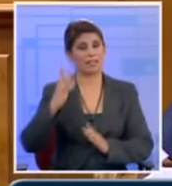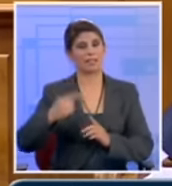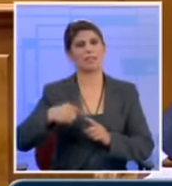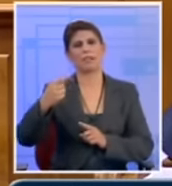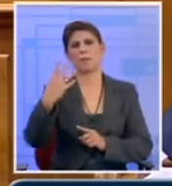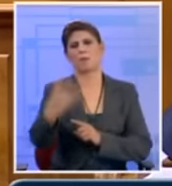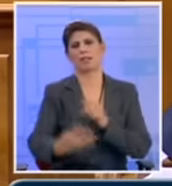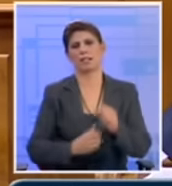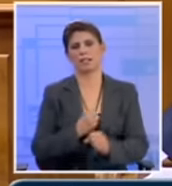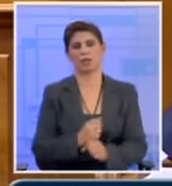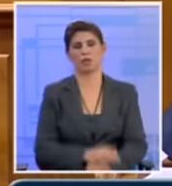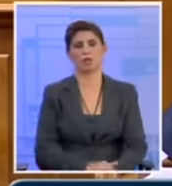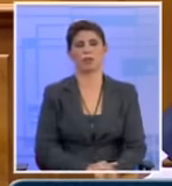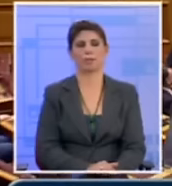τετραετία.